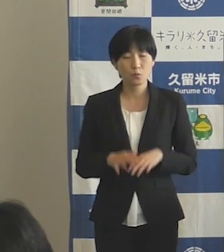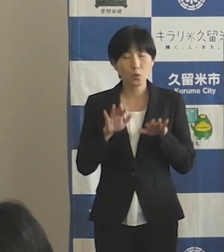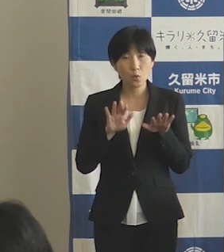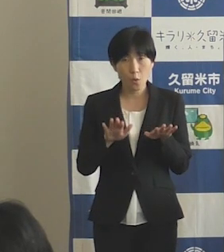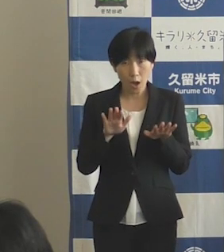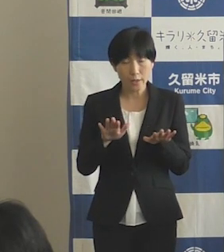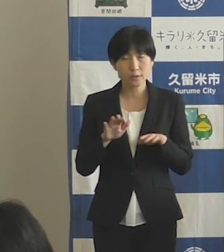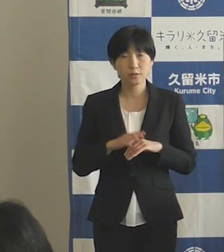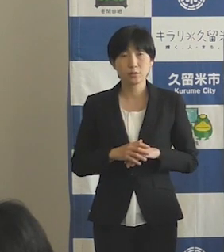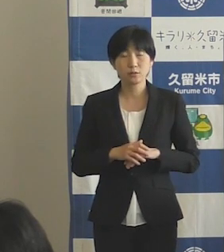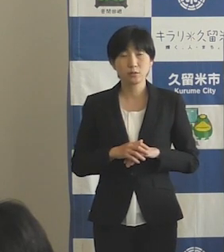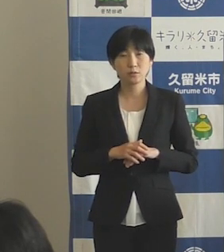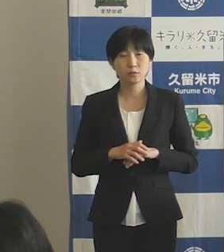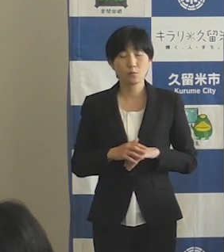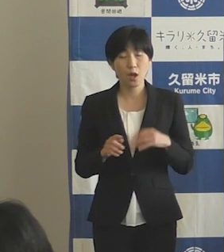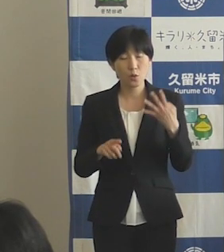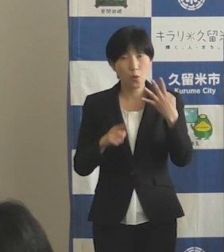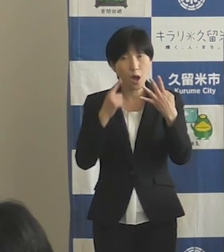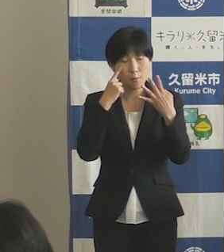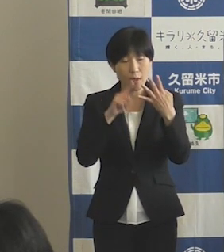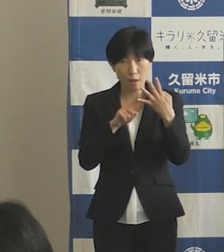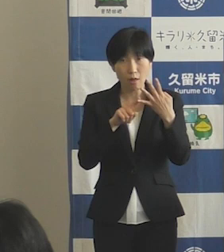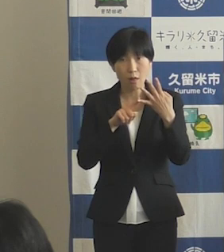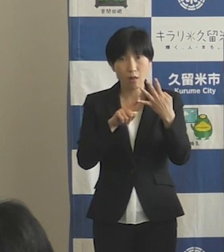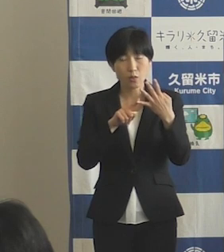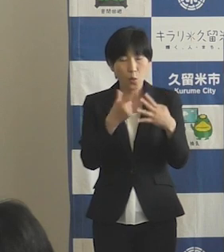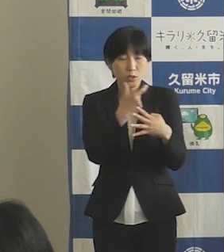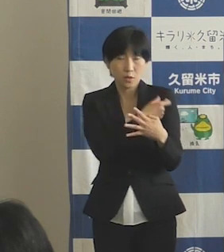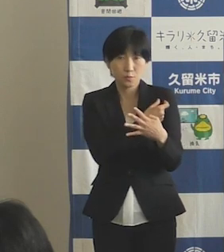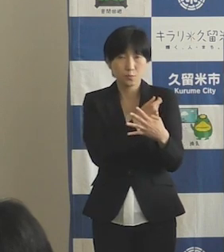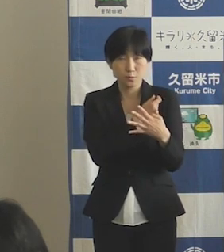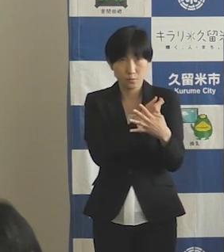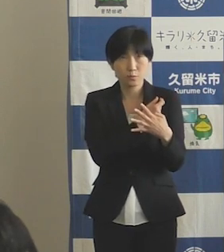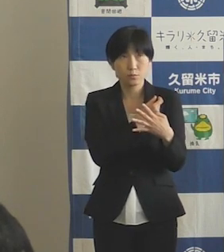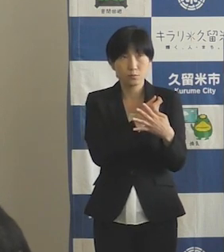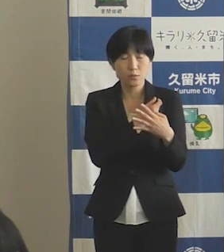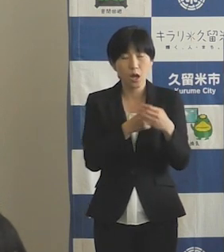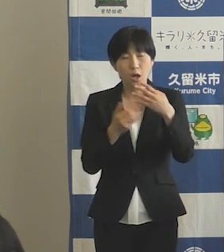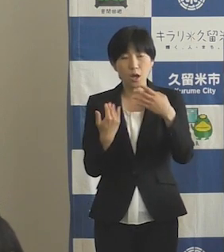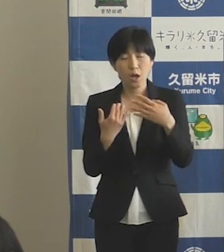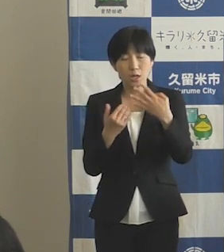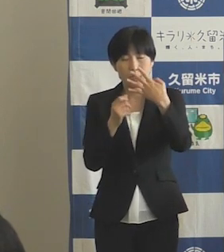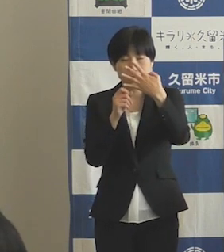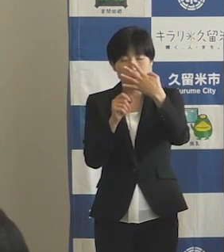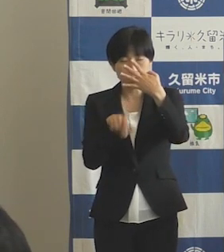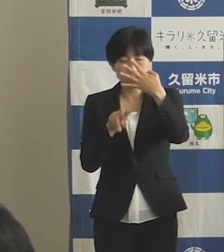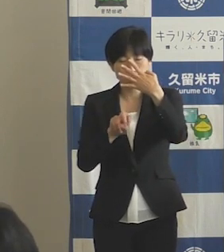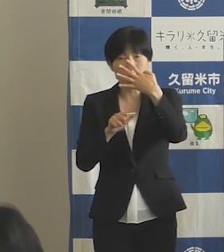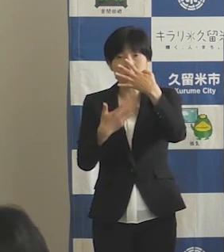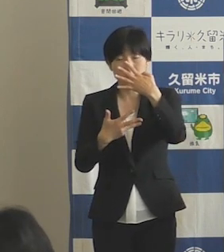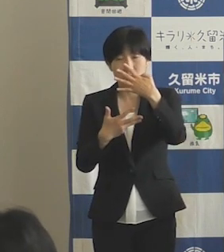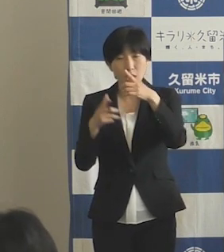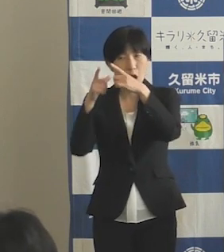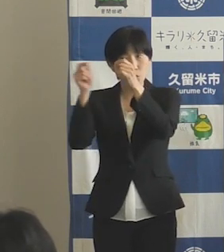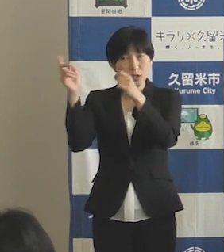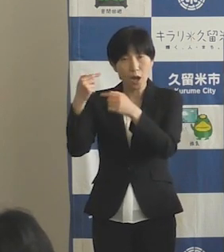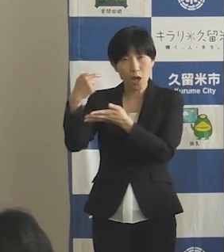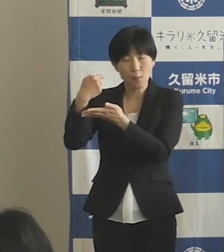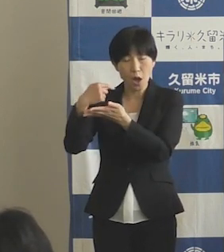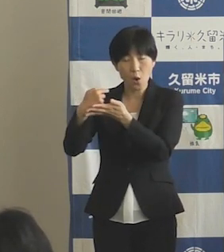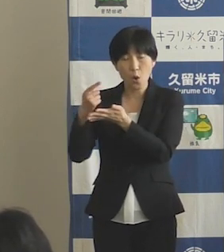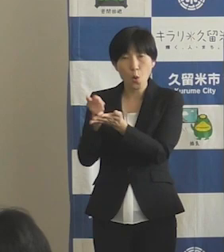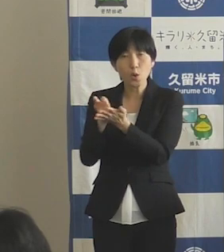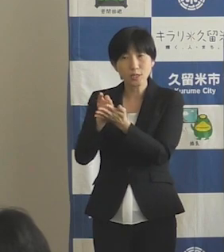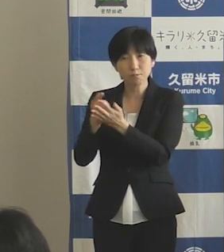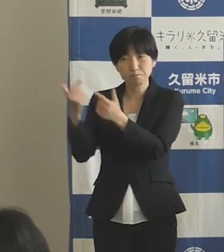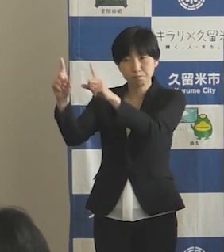回4回目の接種については、4月28日に国から方針が示され